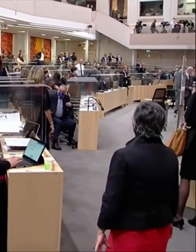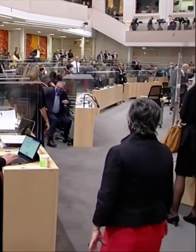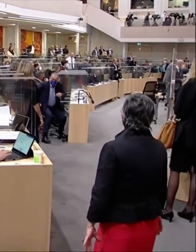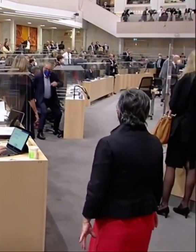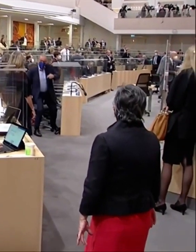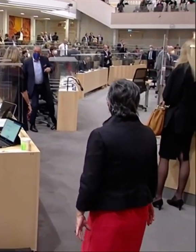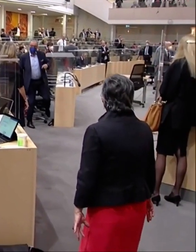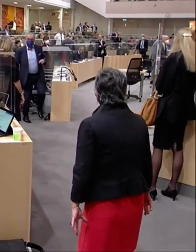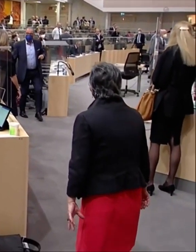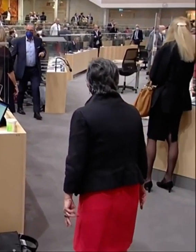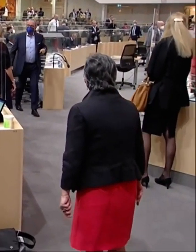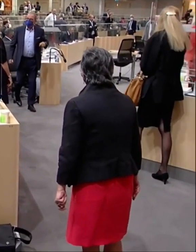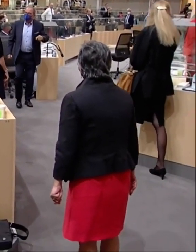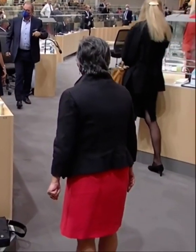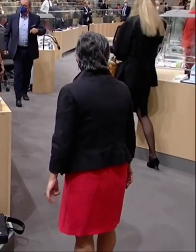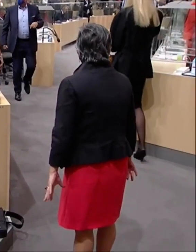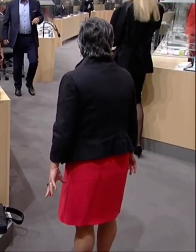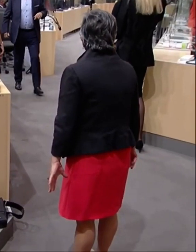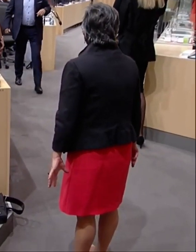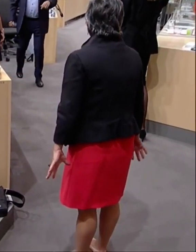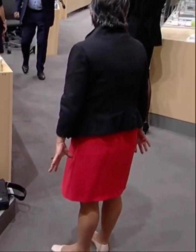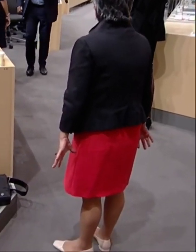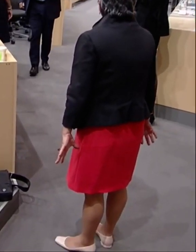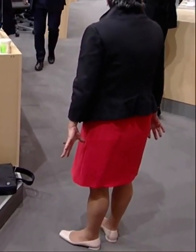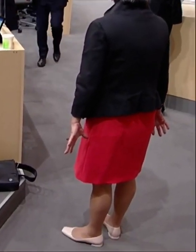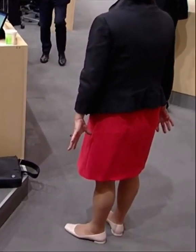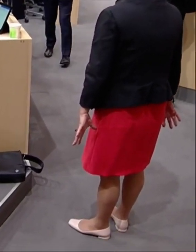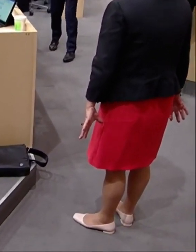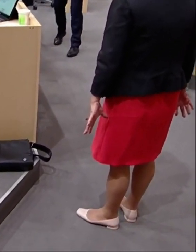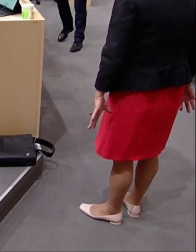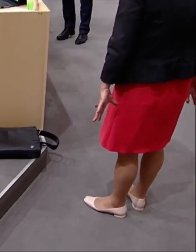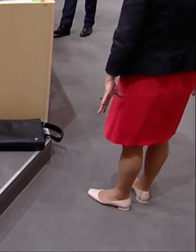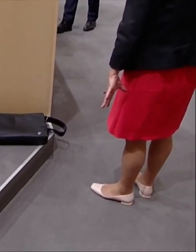einzustellen die kameras abzulegen